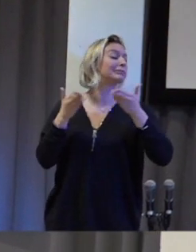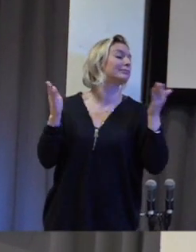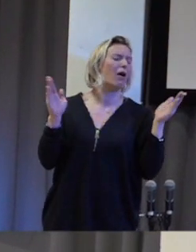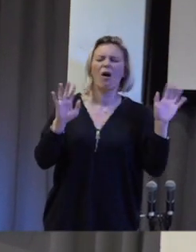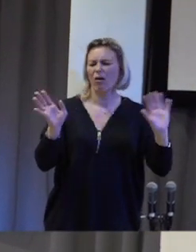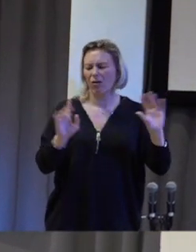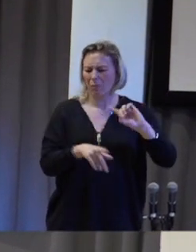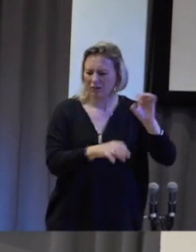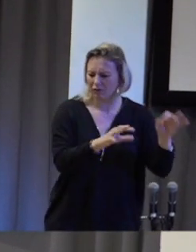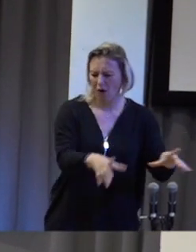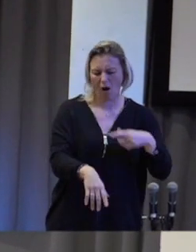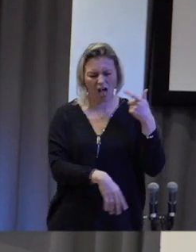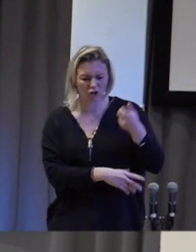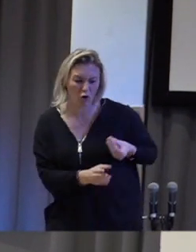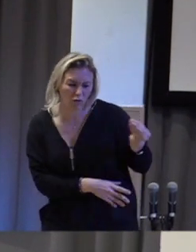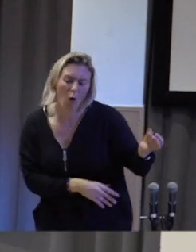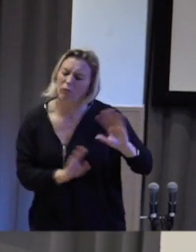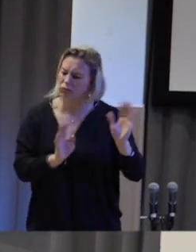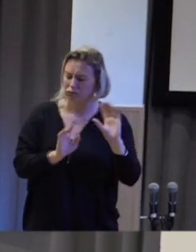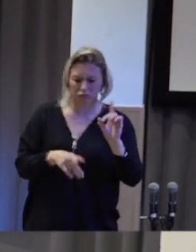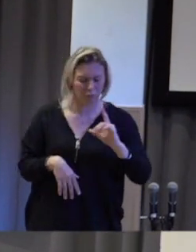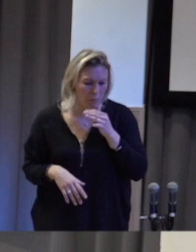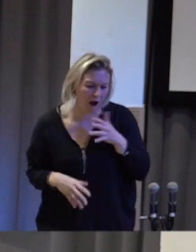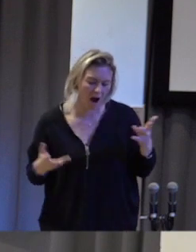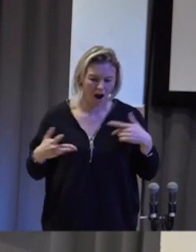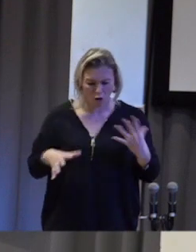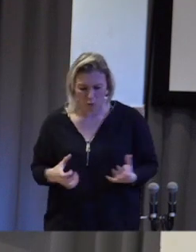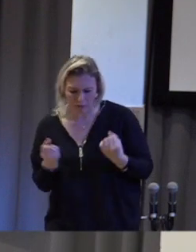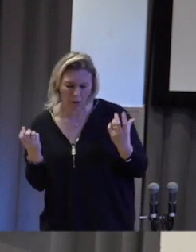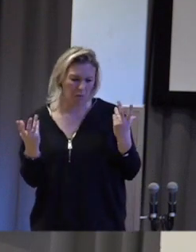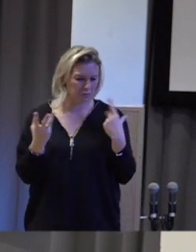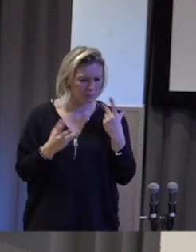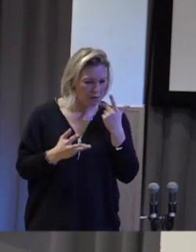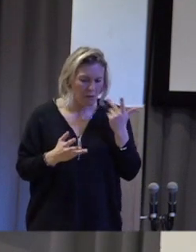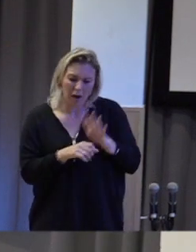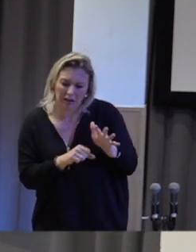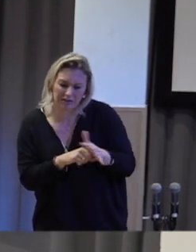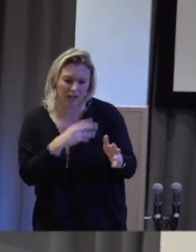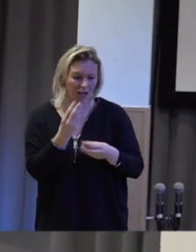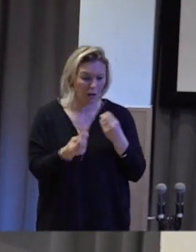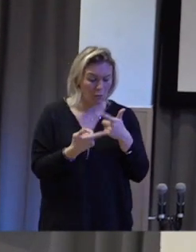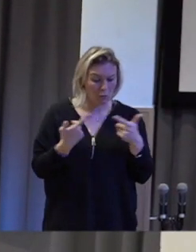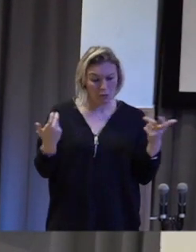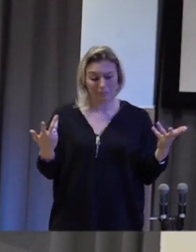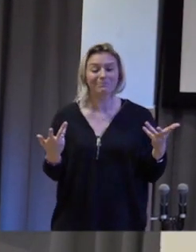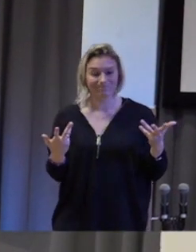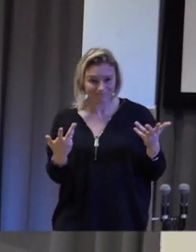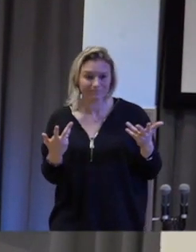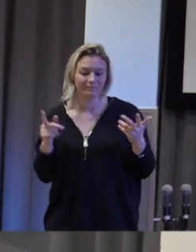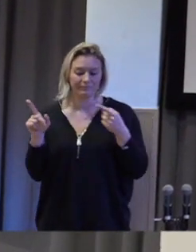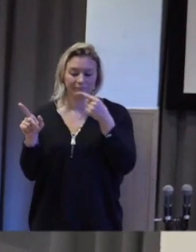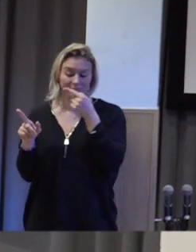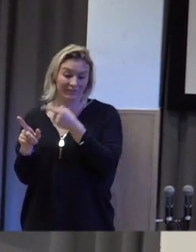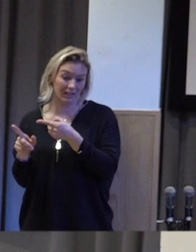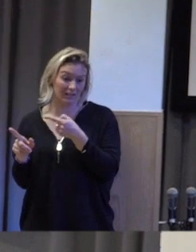consacrer, pas d'argent à donner, ni de dîme disponible, pas de compétences, et bien évidemment qui se sert du prétexte que nul